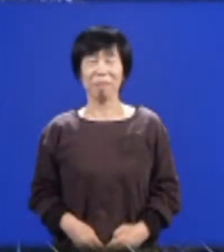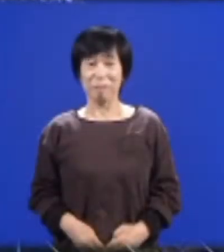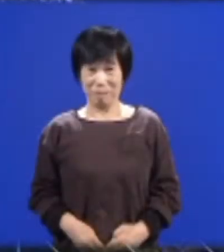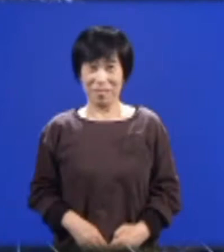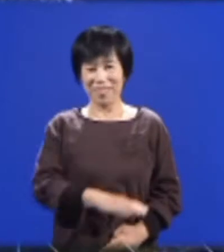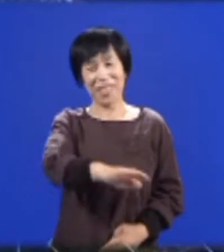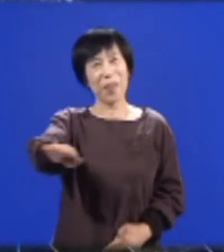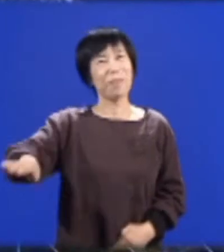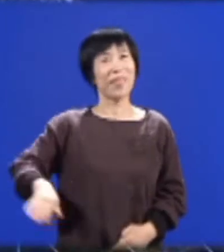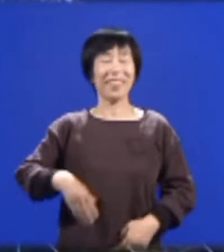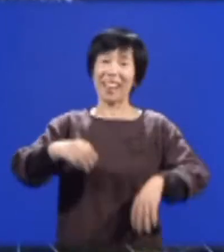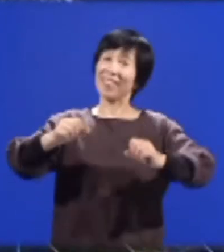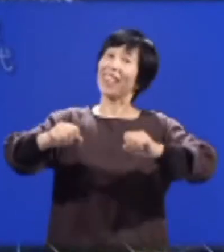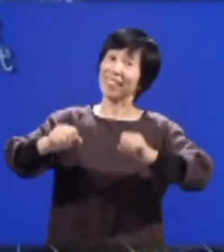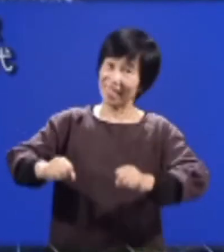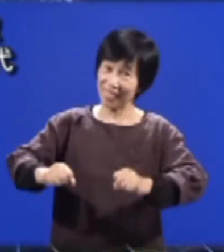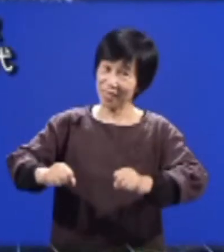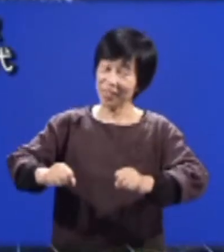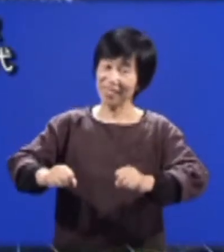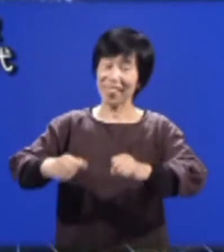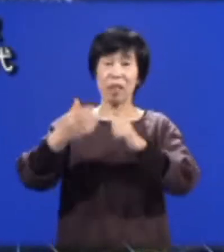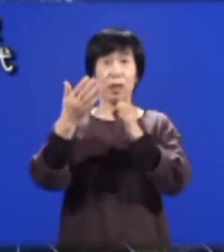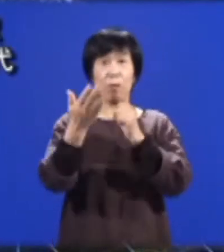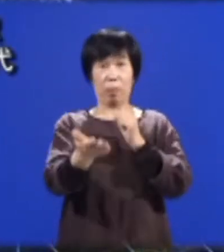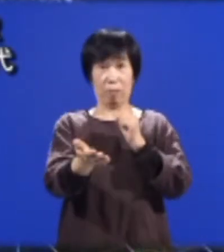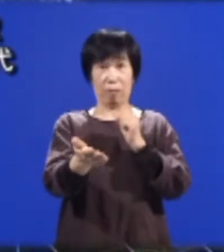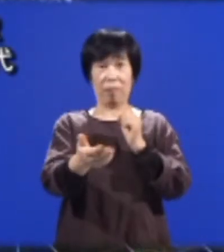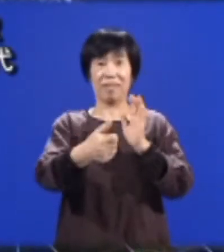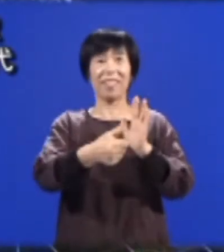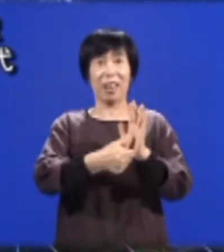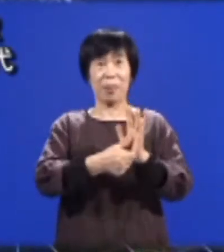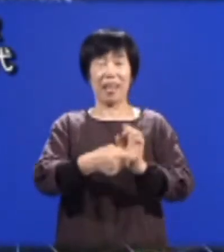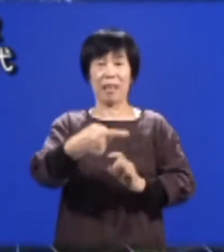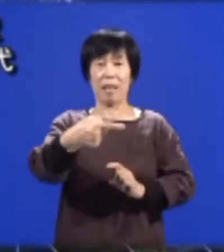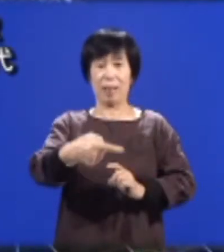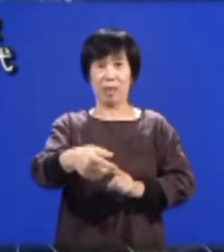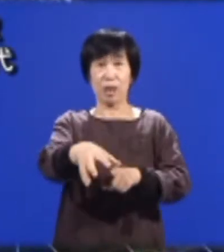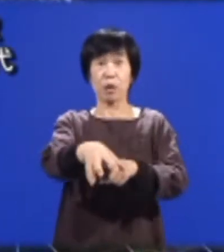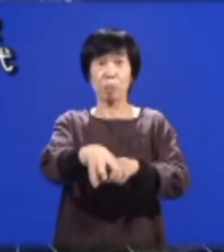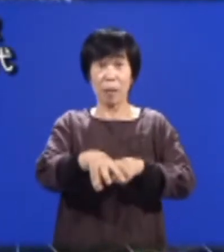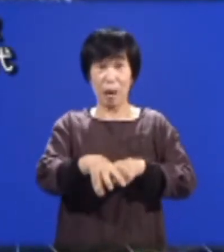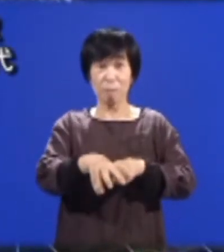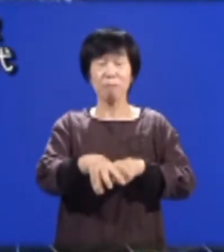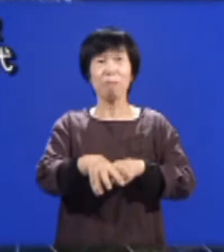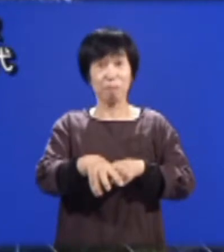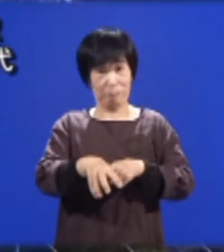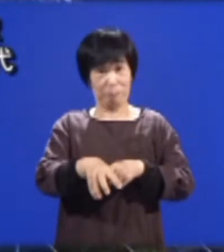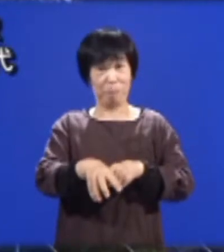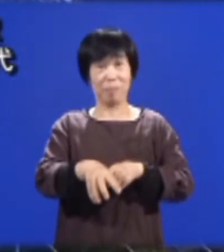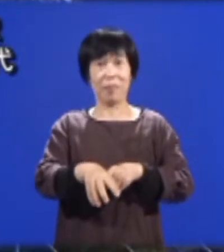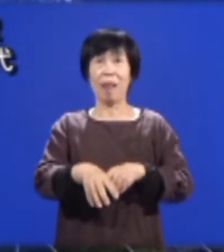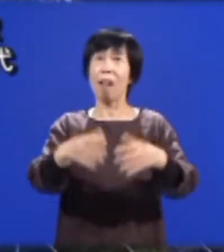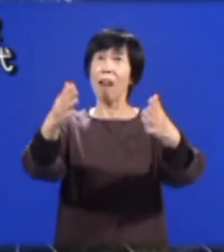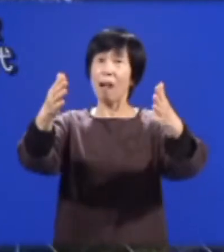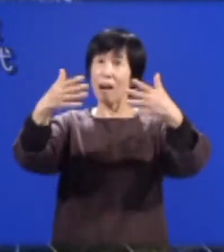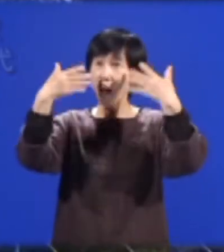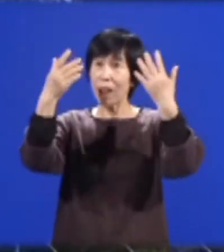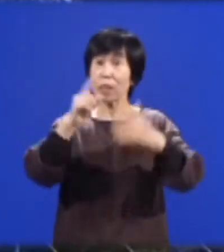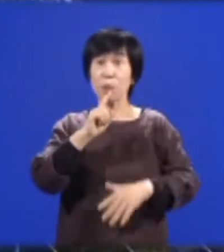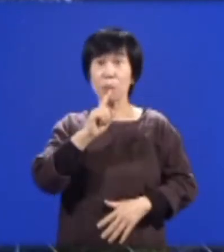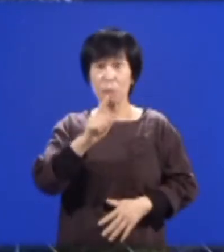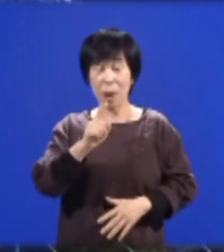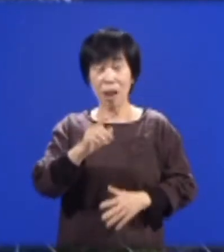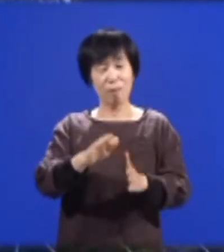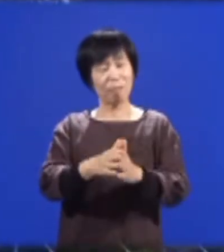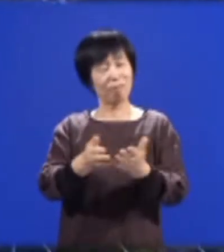皆さん、お元気ですか？市民リポーターの市村ひとみです。読書の秋、スポ